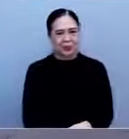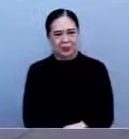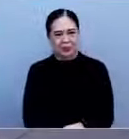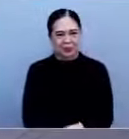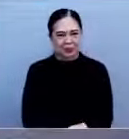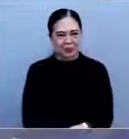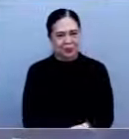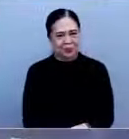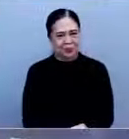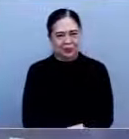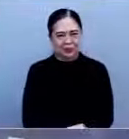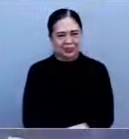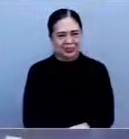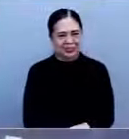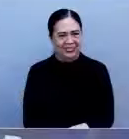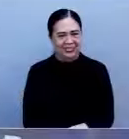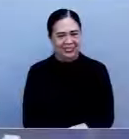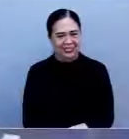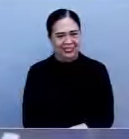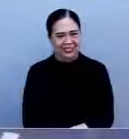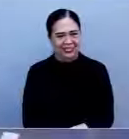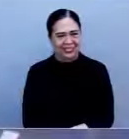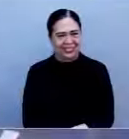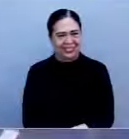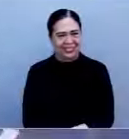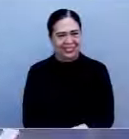Nasa jeep na tayo.